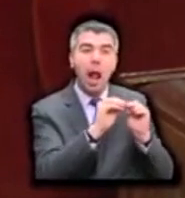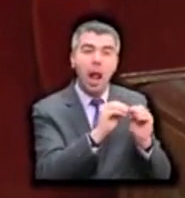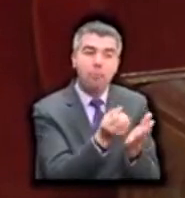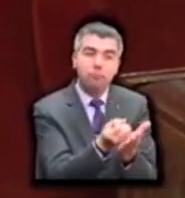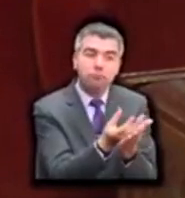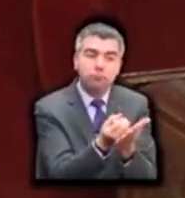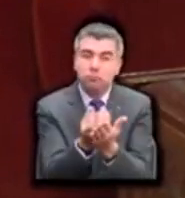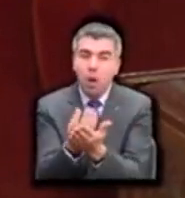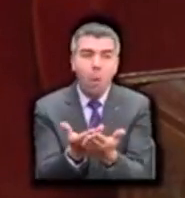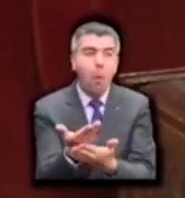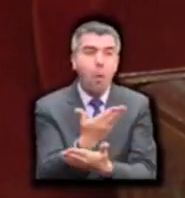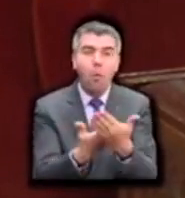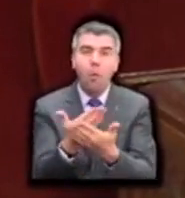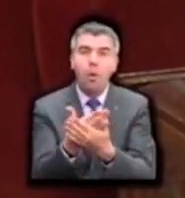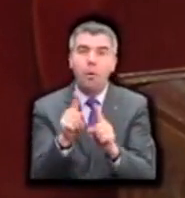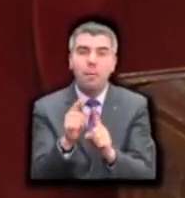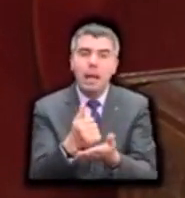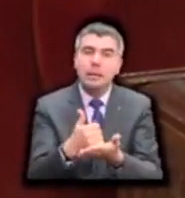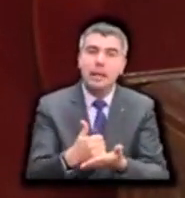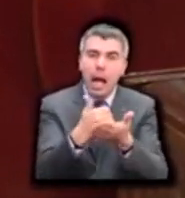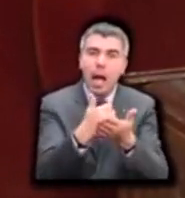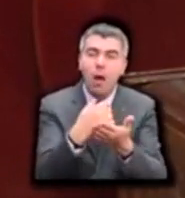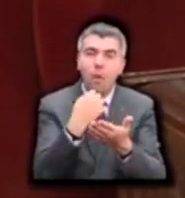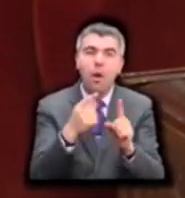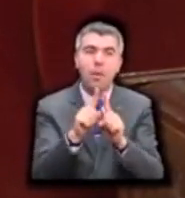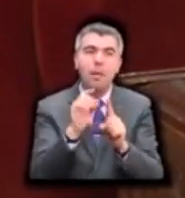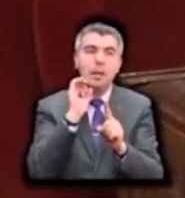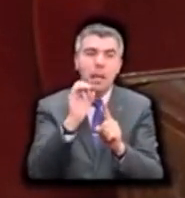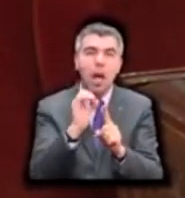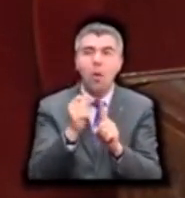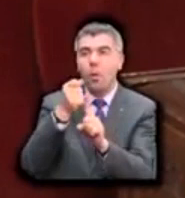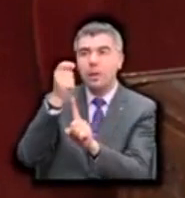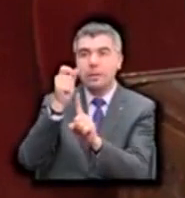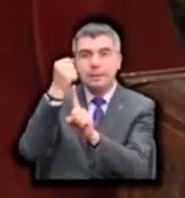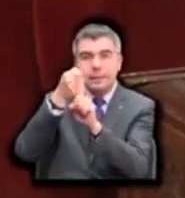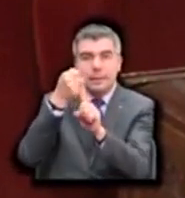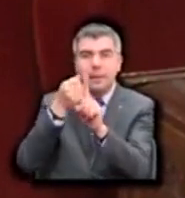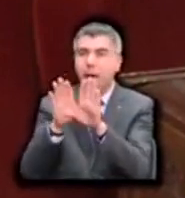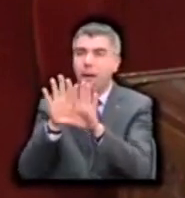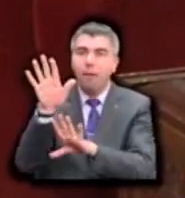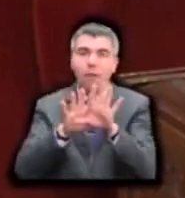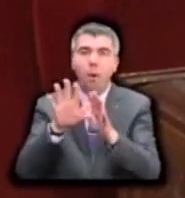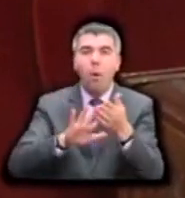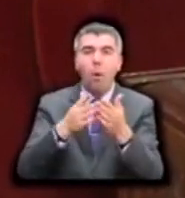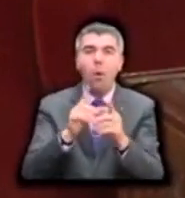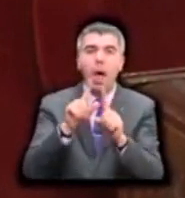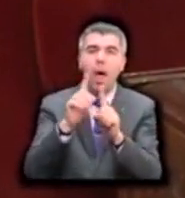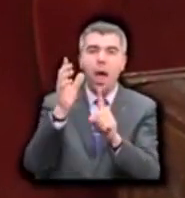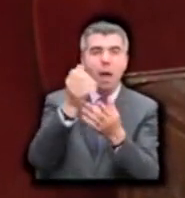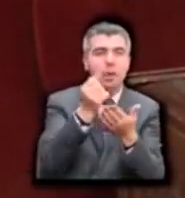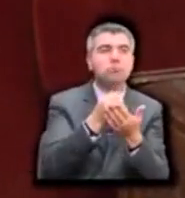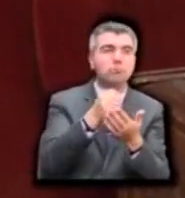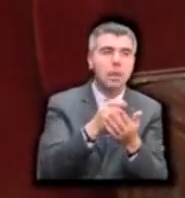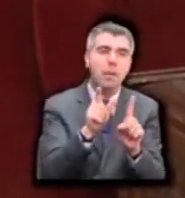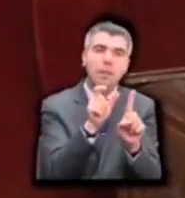مؤسسات وطنية اللي هي كتساعدنا بحال سي دي جي بحال سي بي بحال كوا بحال واحد مجموعة من المؤسسات اللي كيعاونوا،